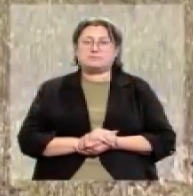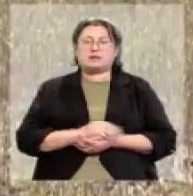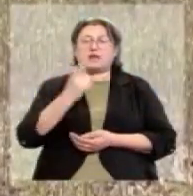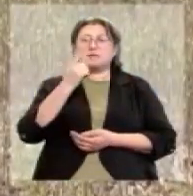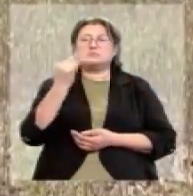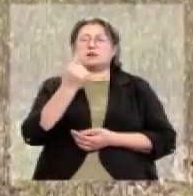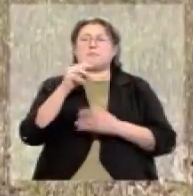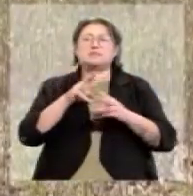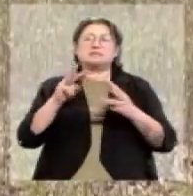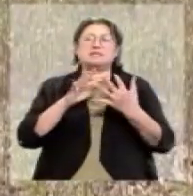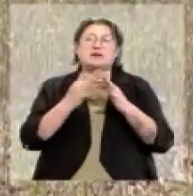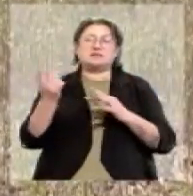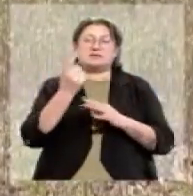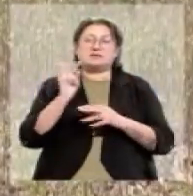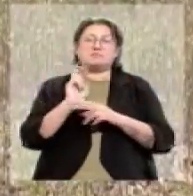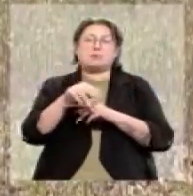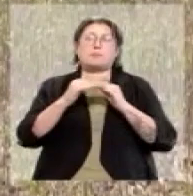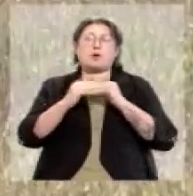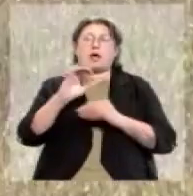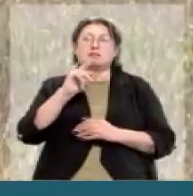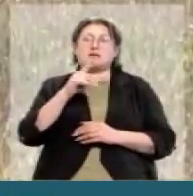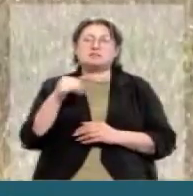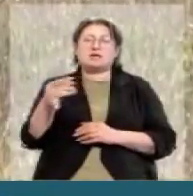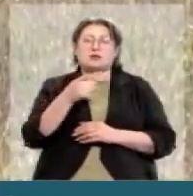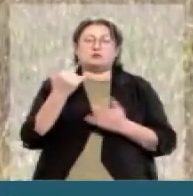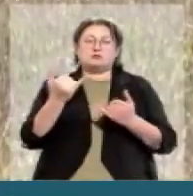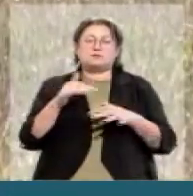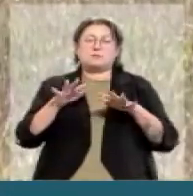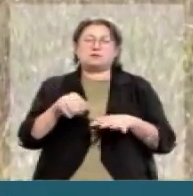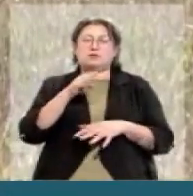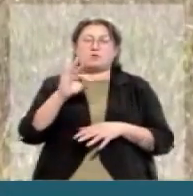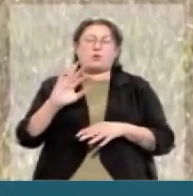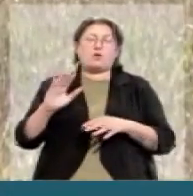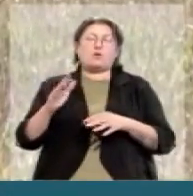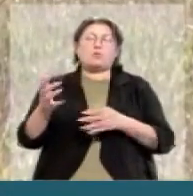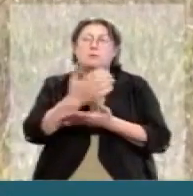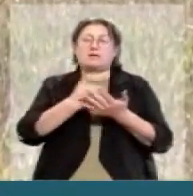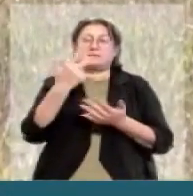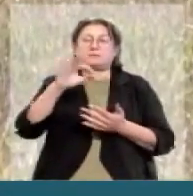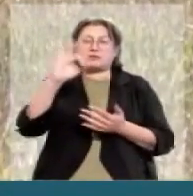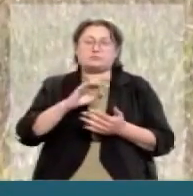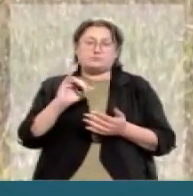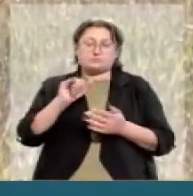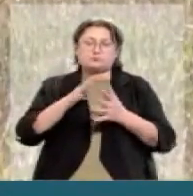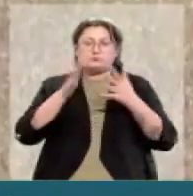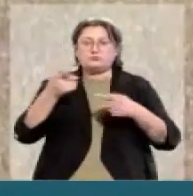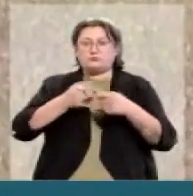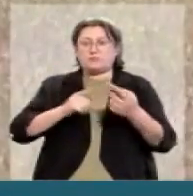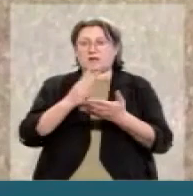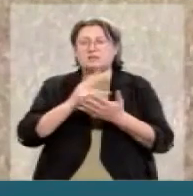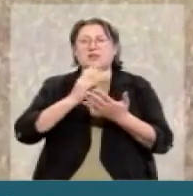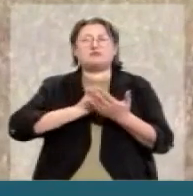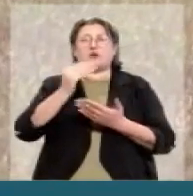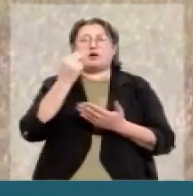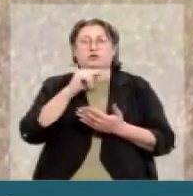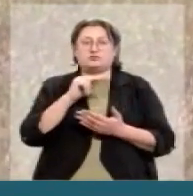Одним из первых министр сельского хозяйства посетил поля Алтынсаринского района. Сейчас местные ТО убрали 30% урожая. Большая часть зерна имеет